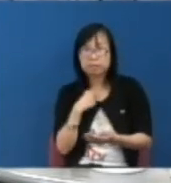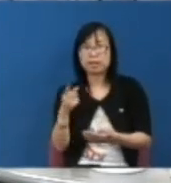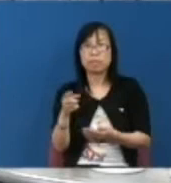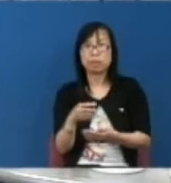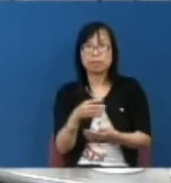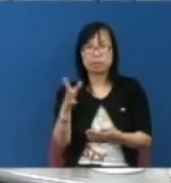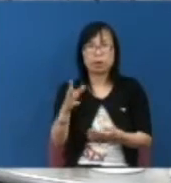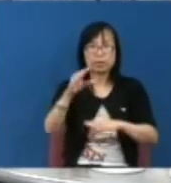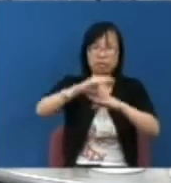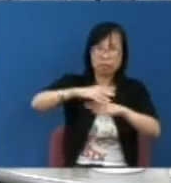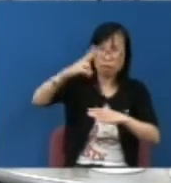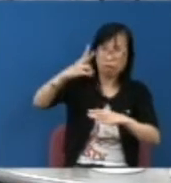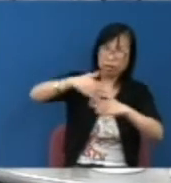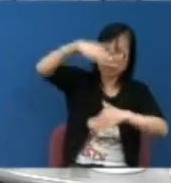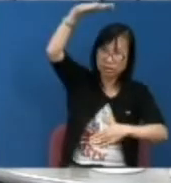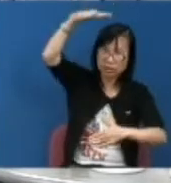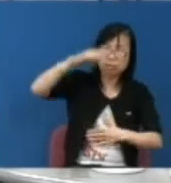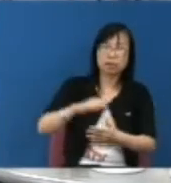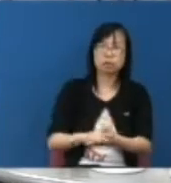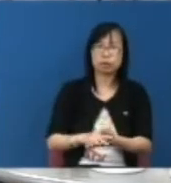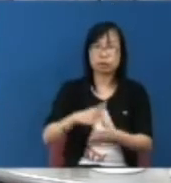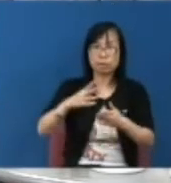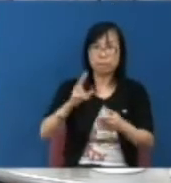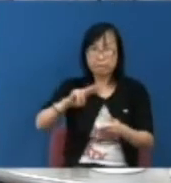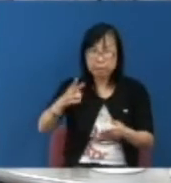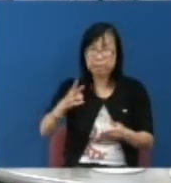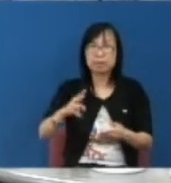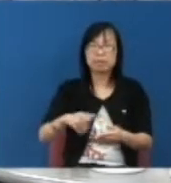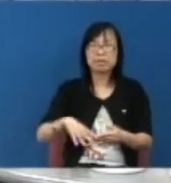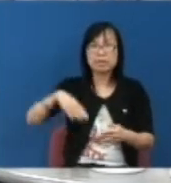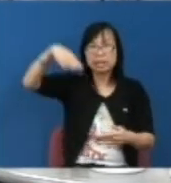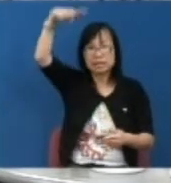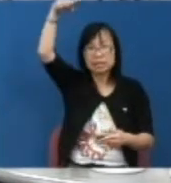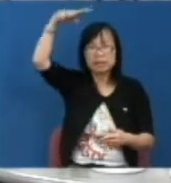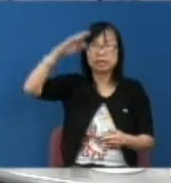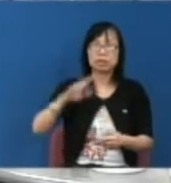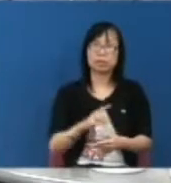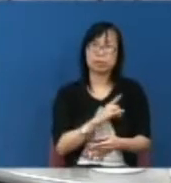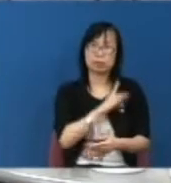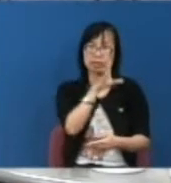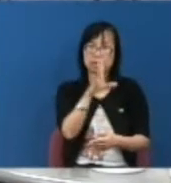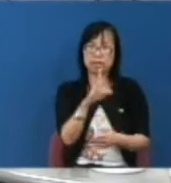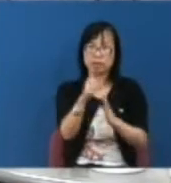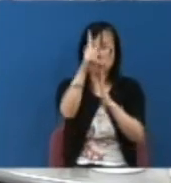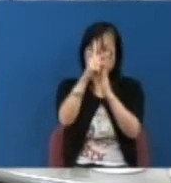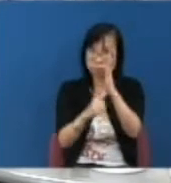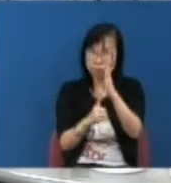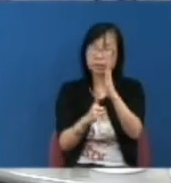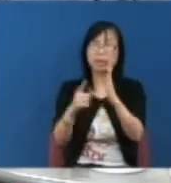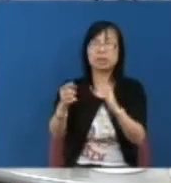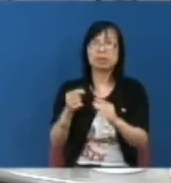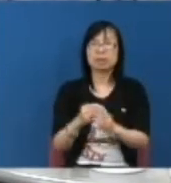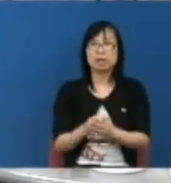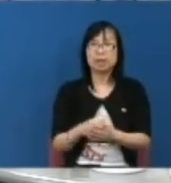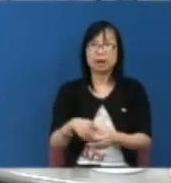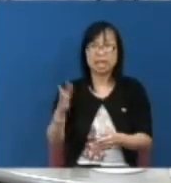端俾人當咗兩層建築物。但明白，如果你間屋可以變咗三四米高咧，你樓底高咧自然有一個温度調整咯。所以呢啲其實我哋